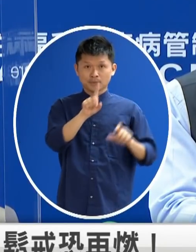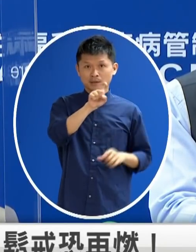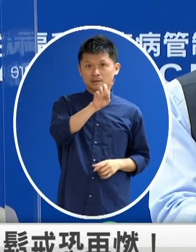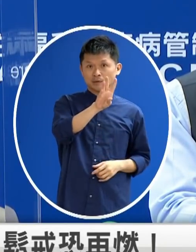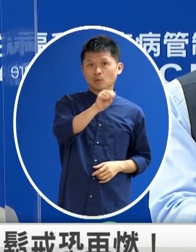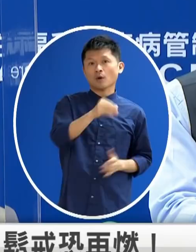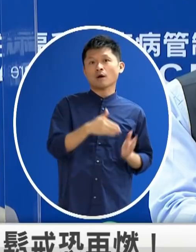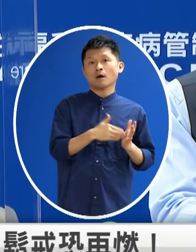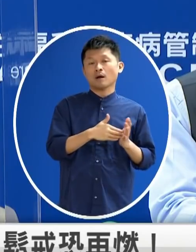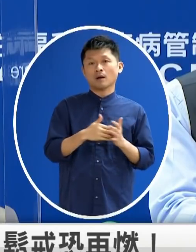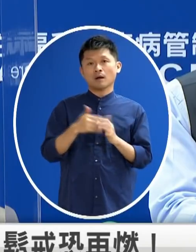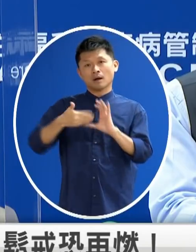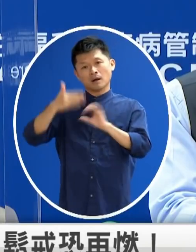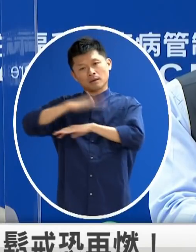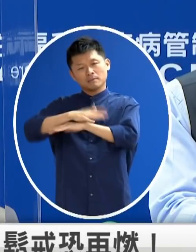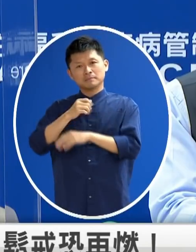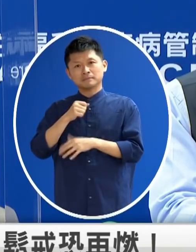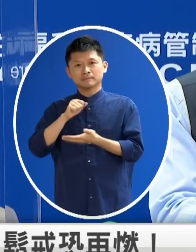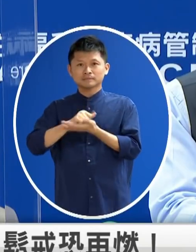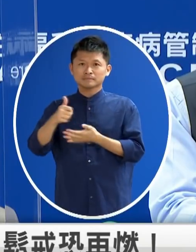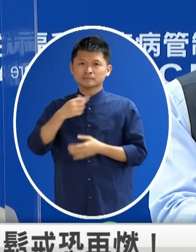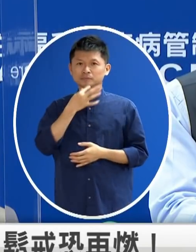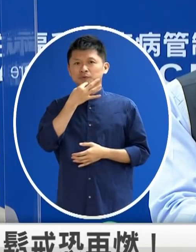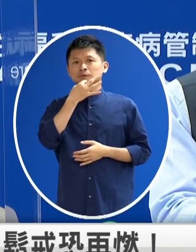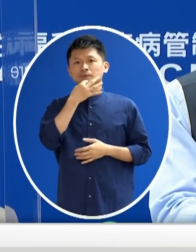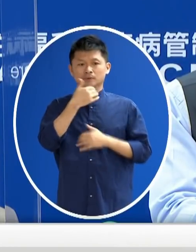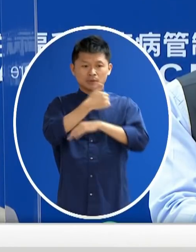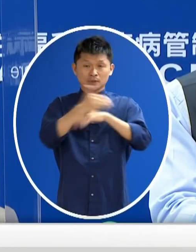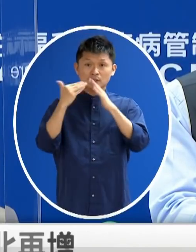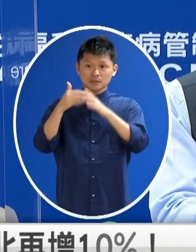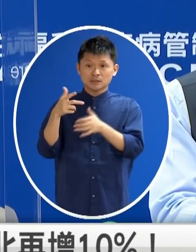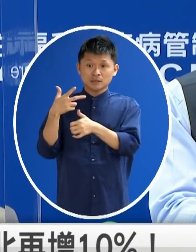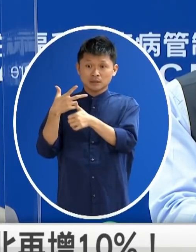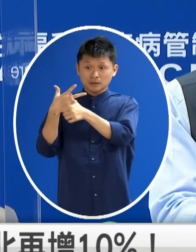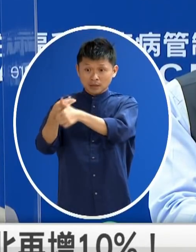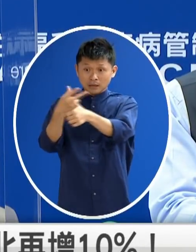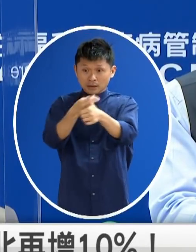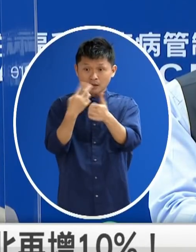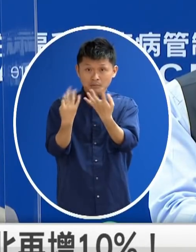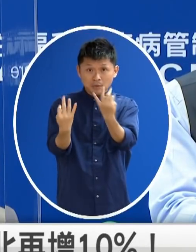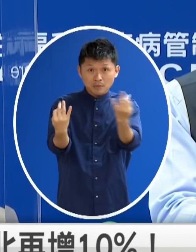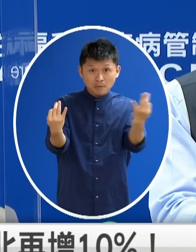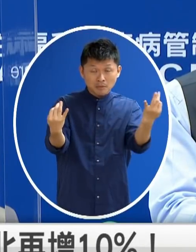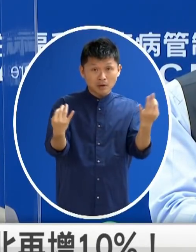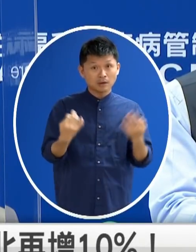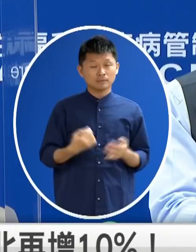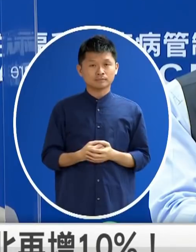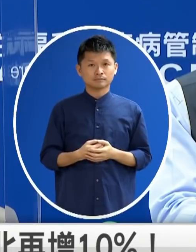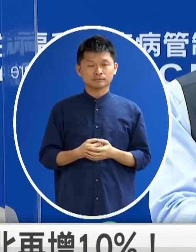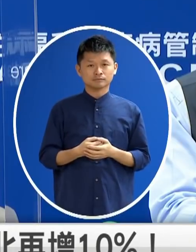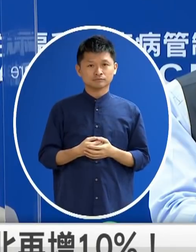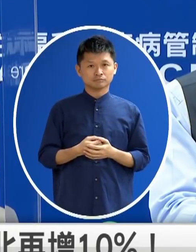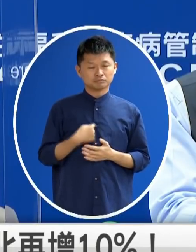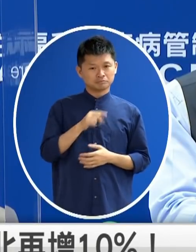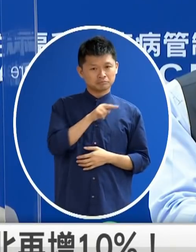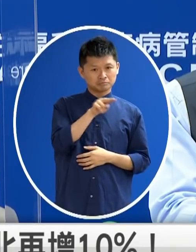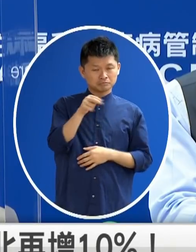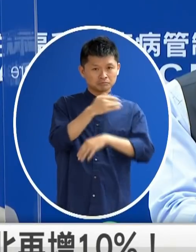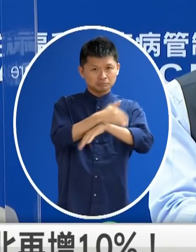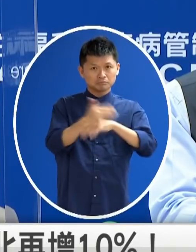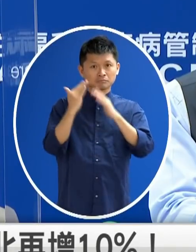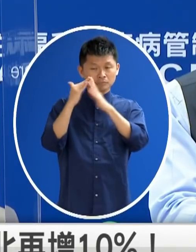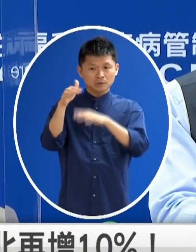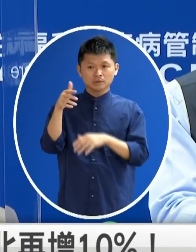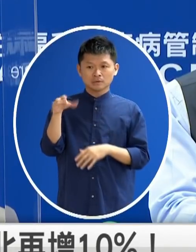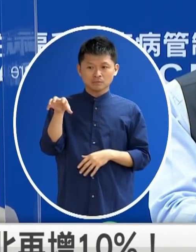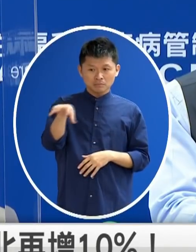那当然有些媒体会关心说各县市施打的情况。那不过呢，在我看起来，有一些县市哈，虽然施打的